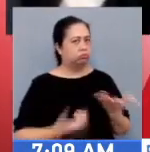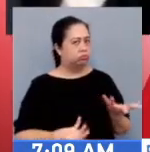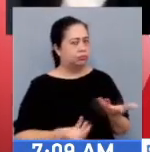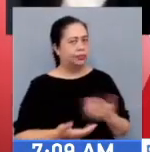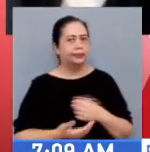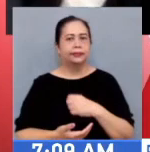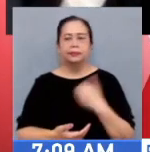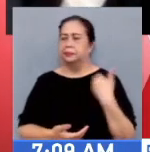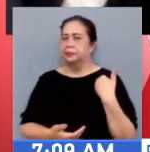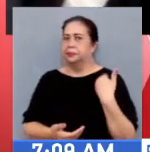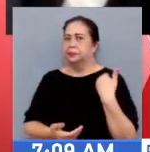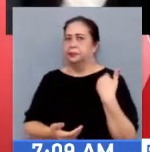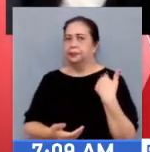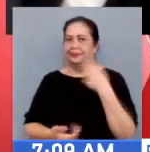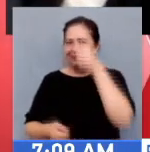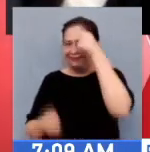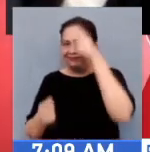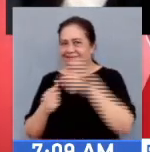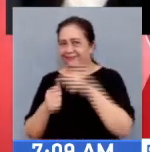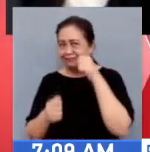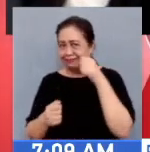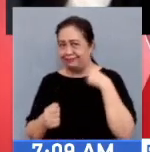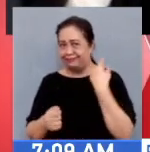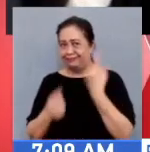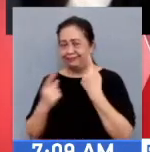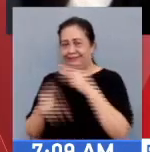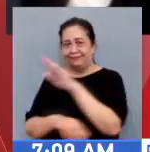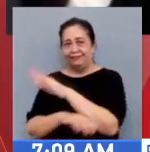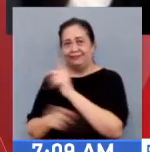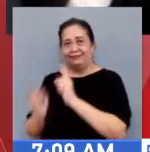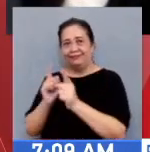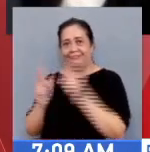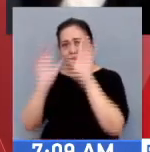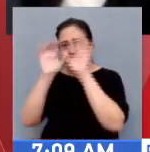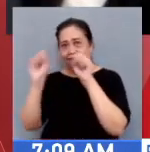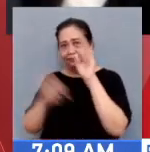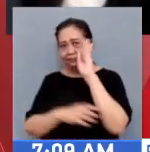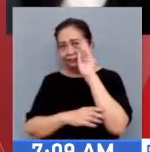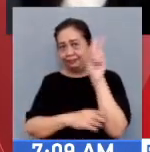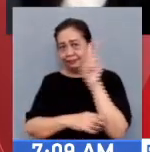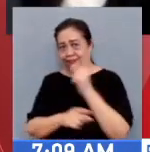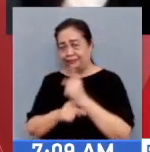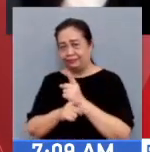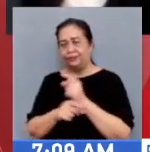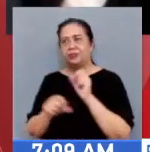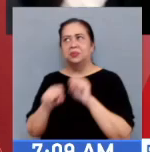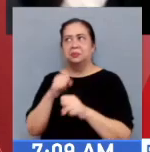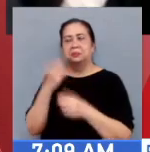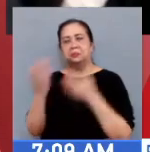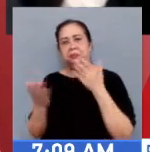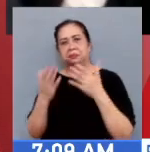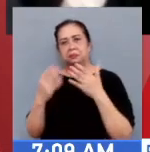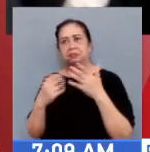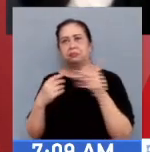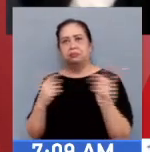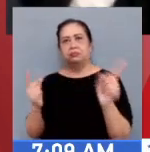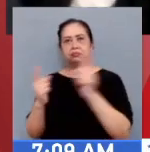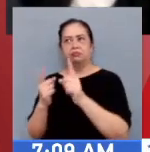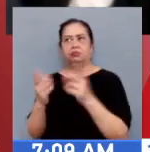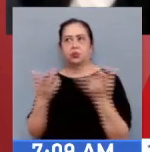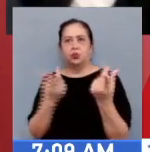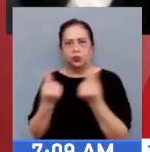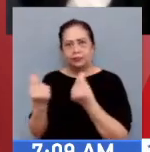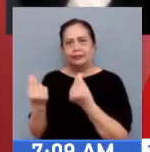Kasi remember, kahapon lang kaming hapon nag-usap ni President Marcos. So, mm-hmm. siguro they will make a move. You know how